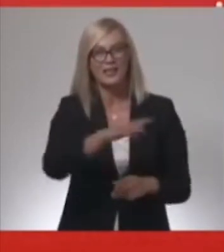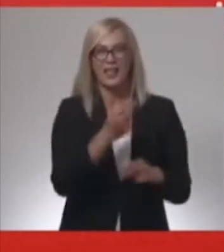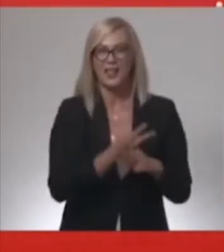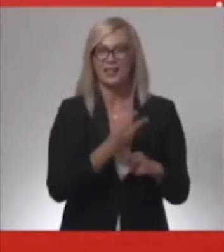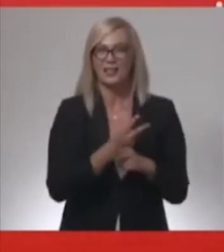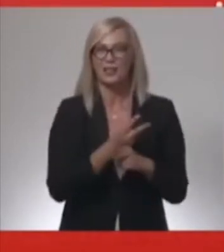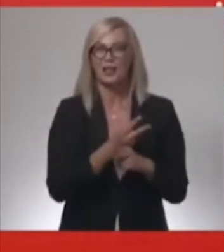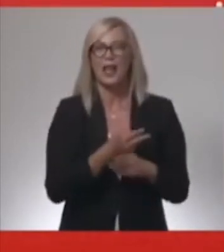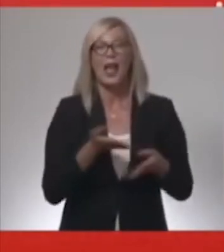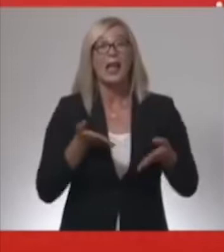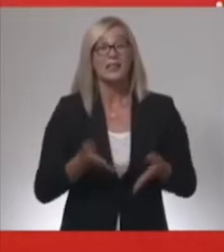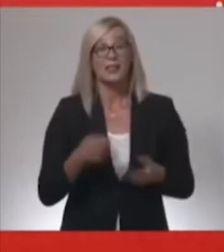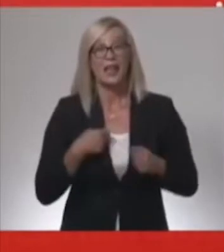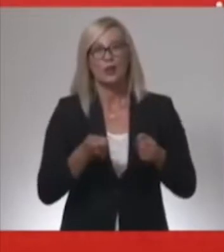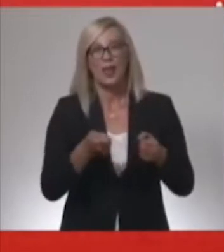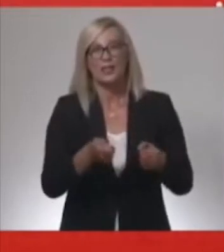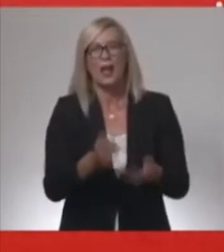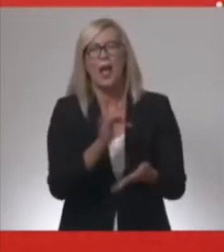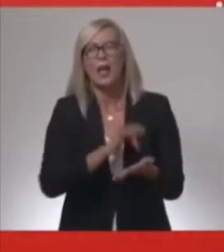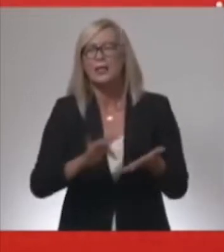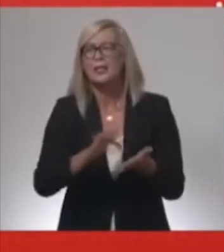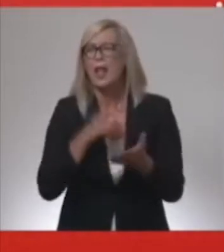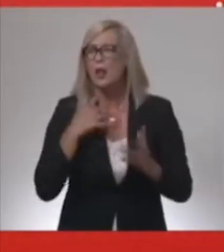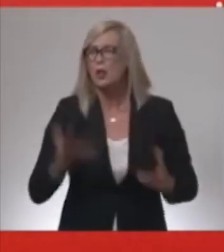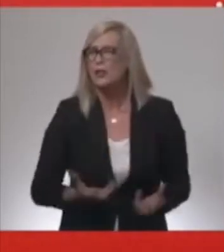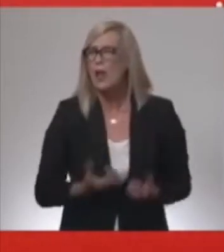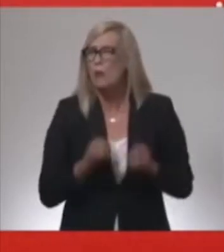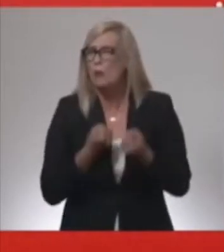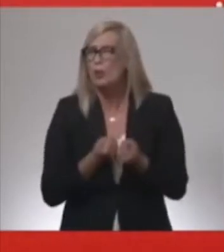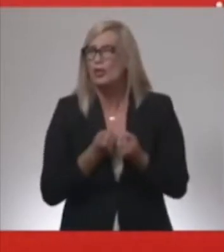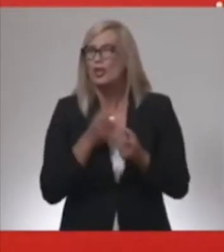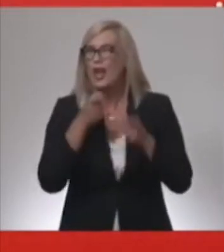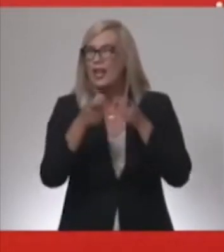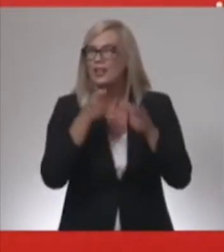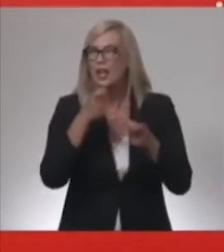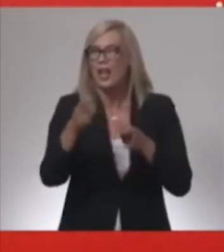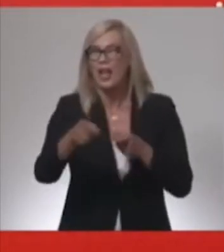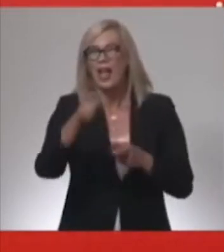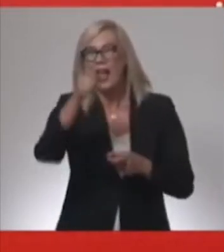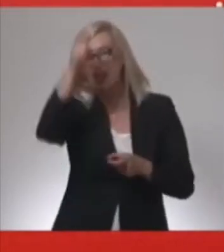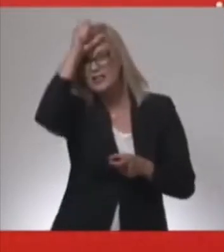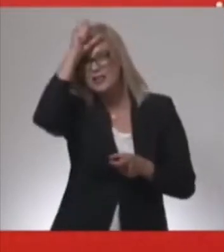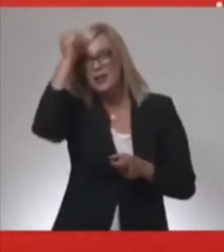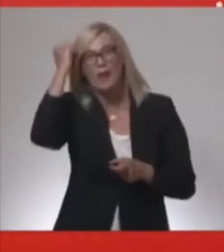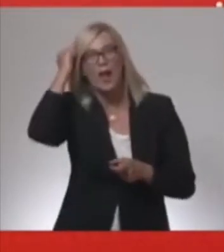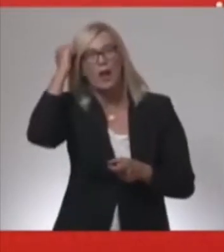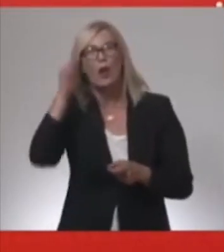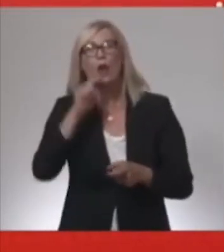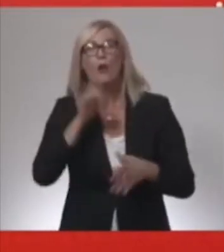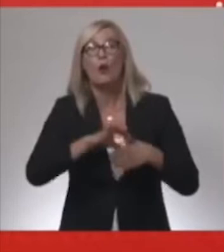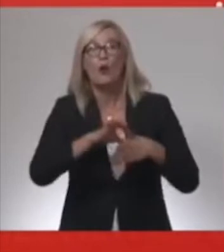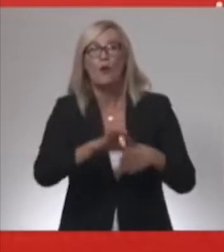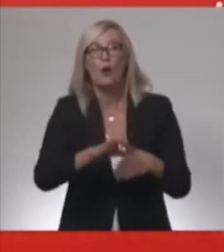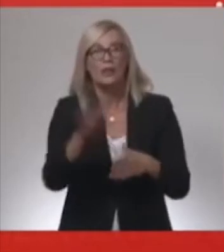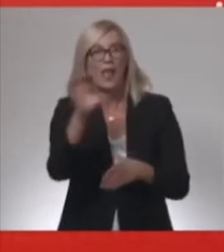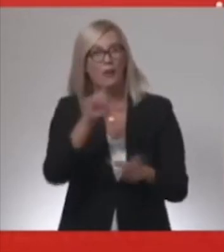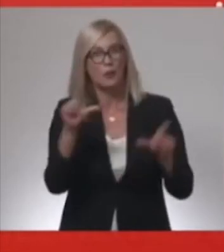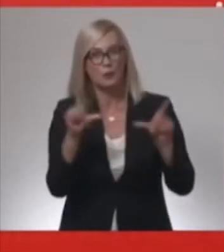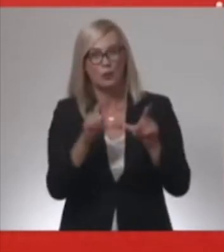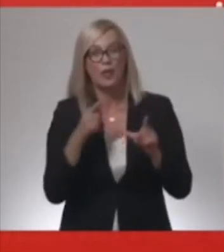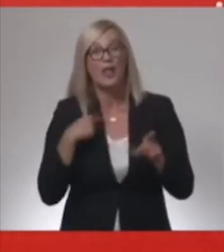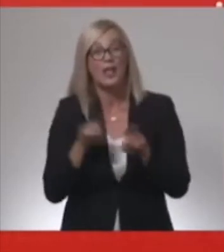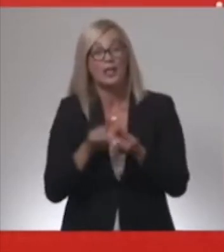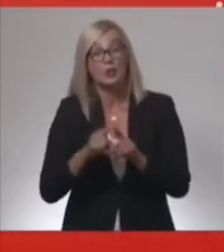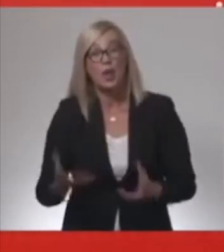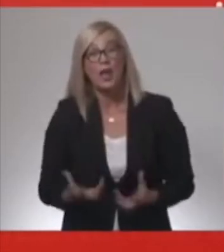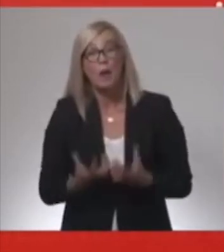rajonin. Pikërisht për këtë, japim një mbështetje të rëndësishme dialogut mes Serbisë dhe Kosovës, të udhëhequr nga BE-ja,